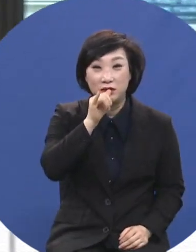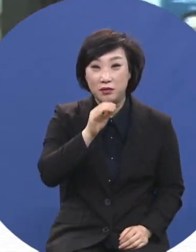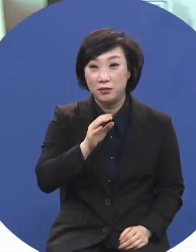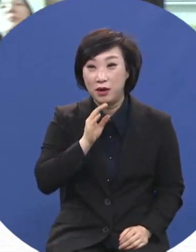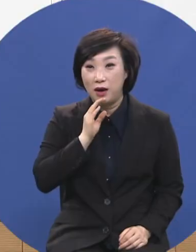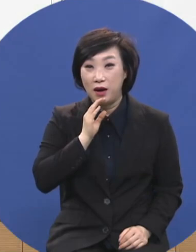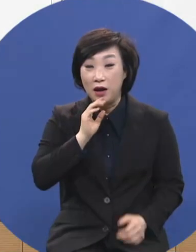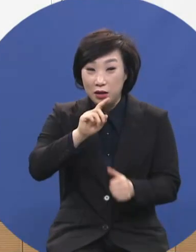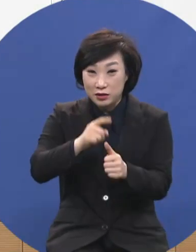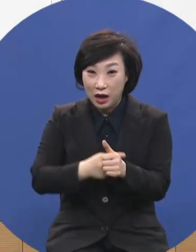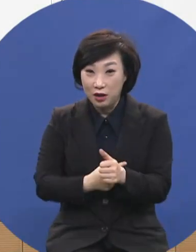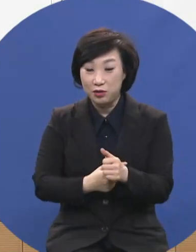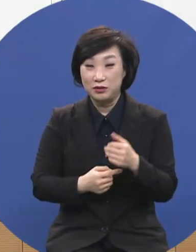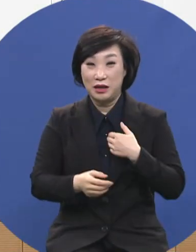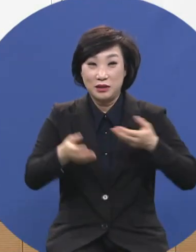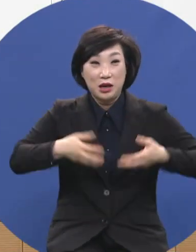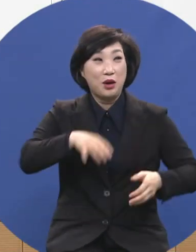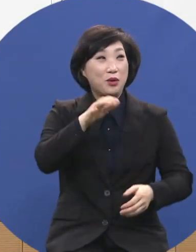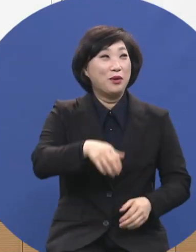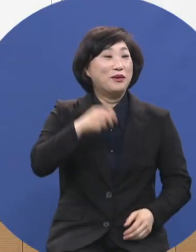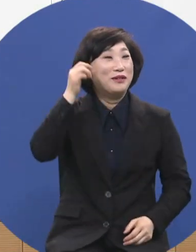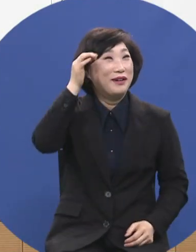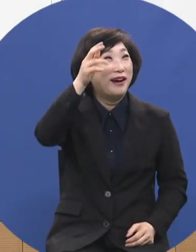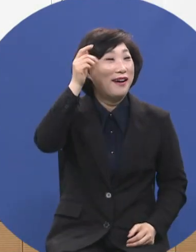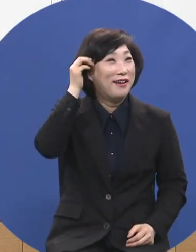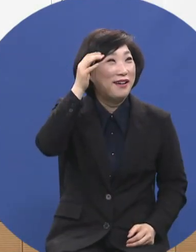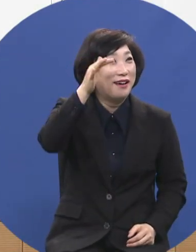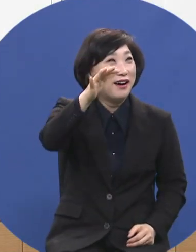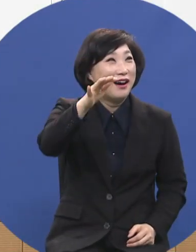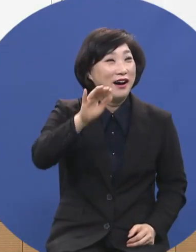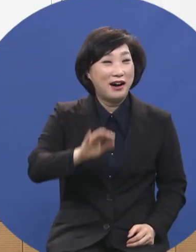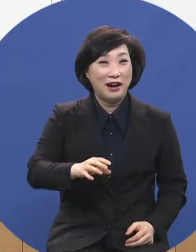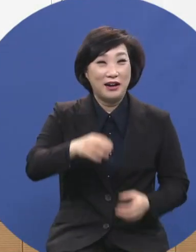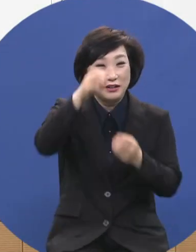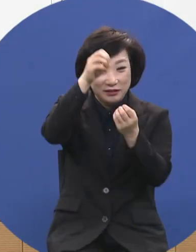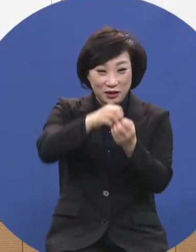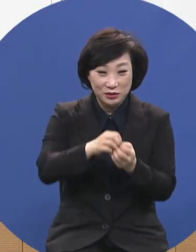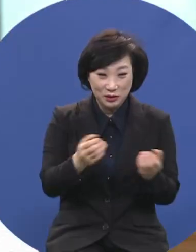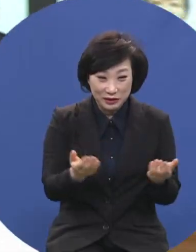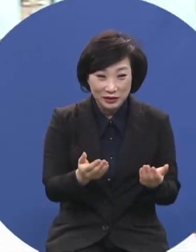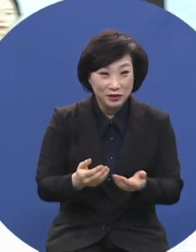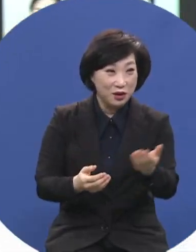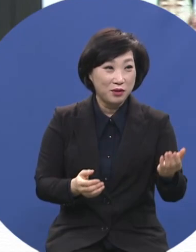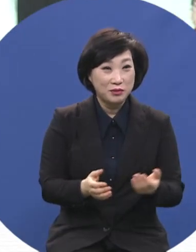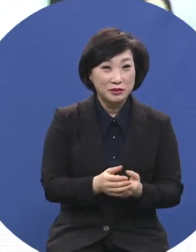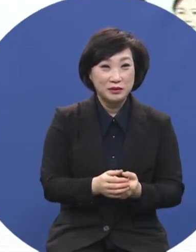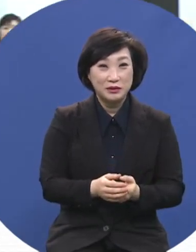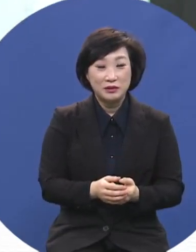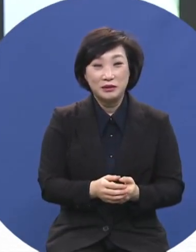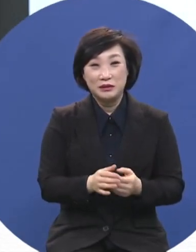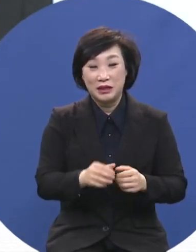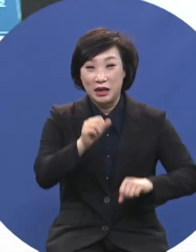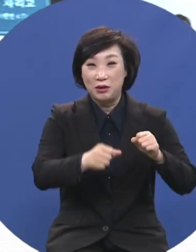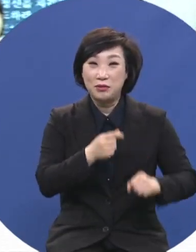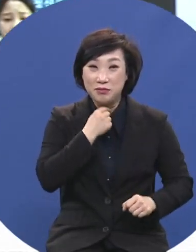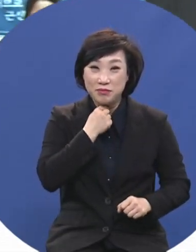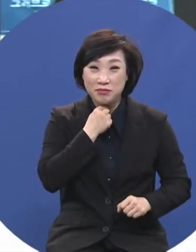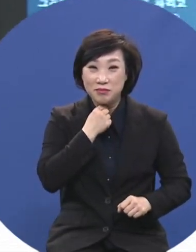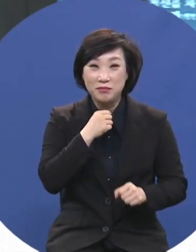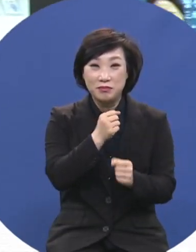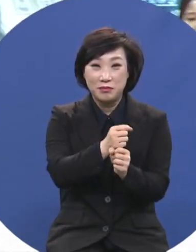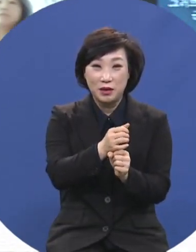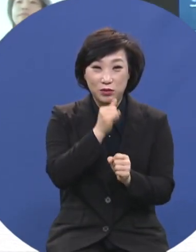그렇게 나도 모르게 고향 향수와 전통적인 일에 대해서 움직이게 만들어. 그래서